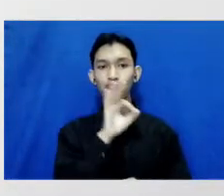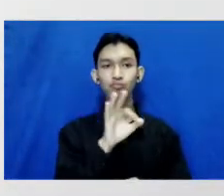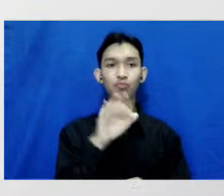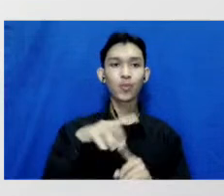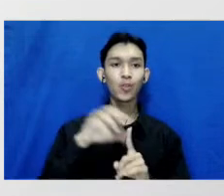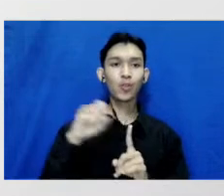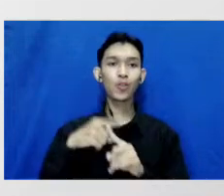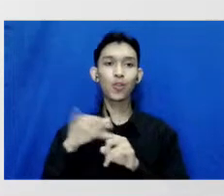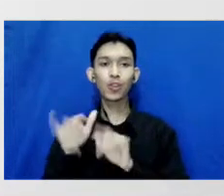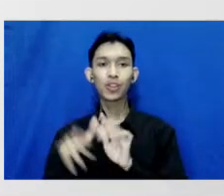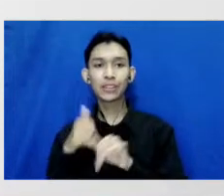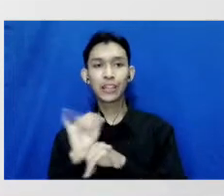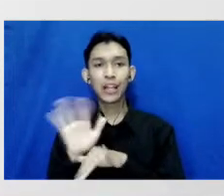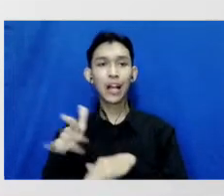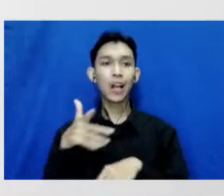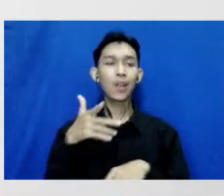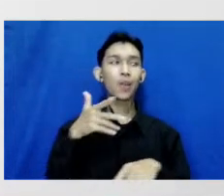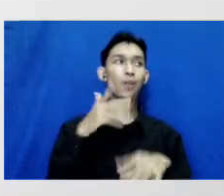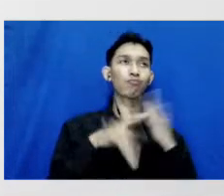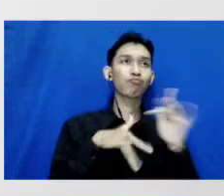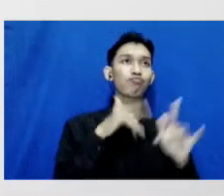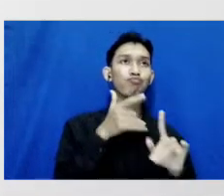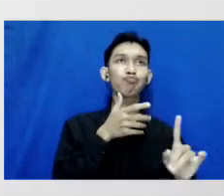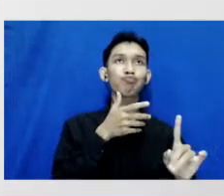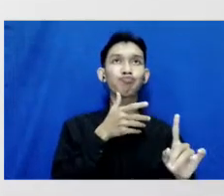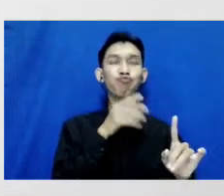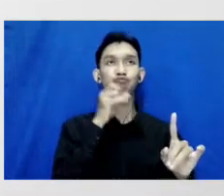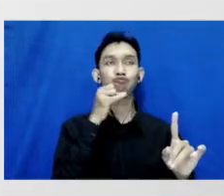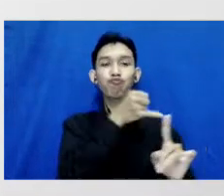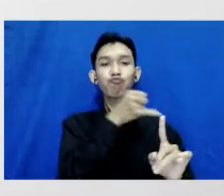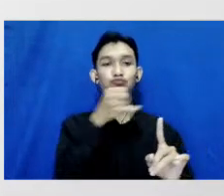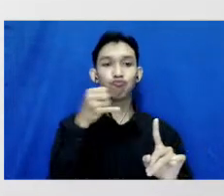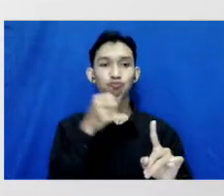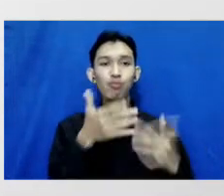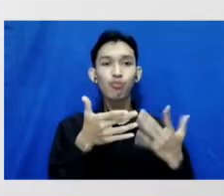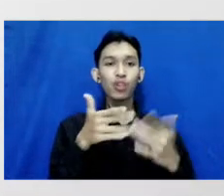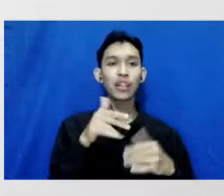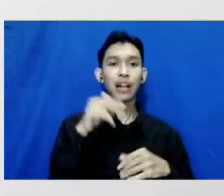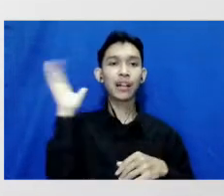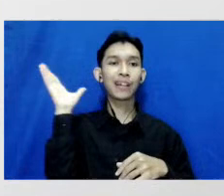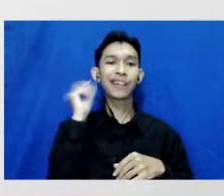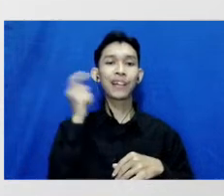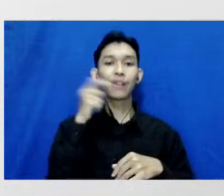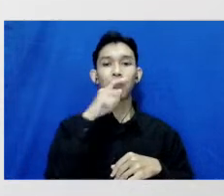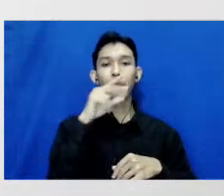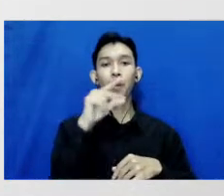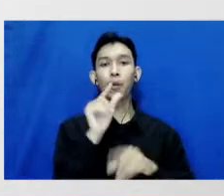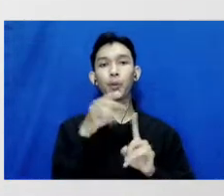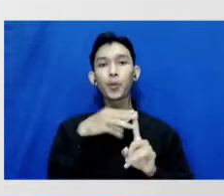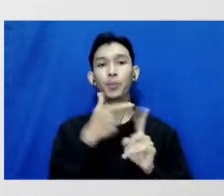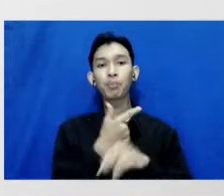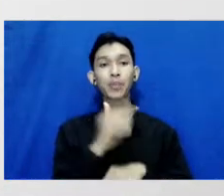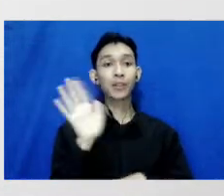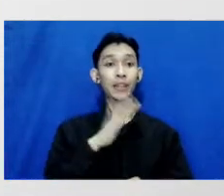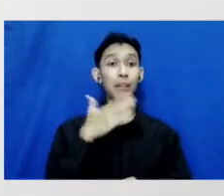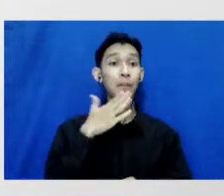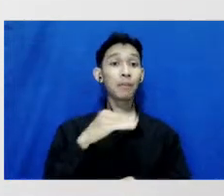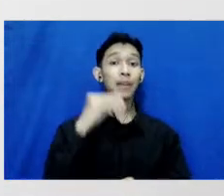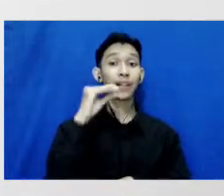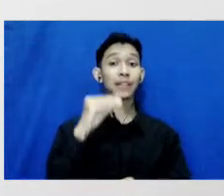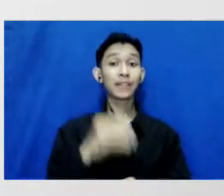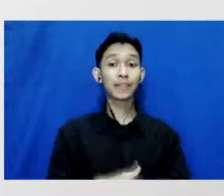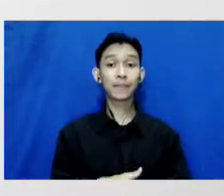doxing, cyberbullying, ya, hal-hal semacam ini kita mau coba dengar dari Pak Ruby, ya. Selamat pagi Pak Ruby, menjelang